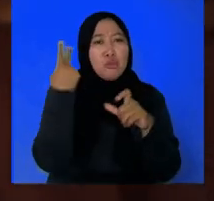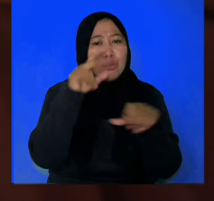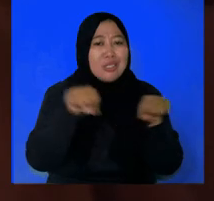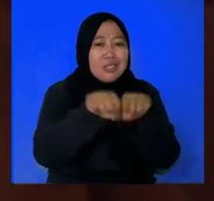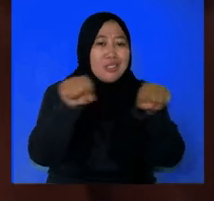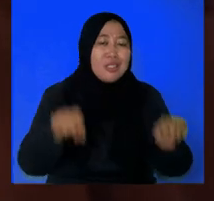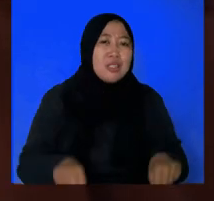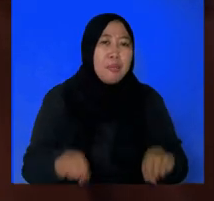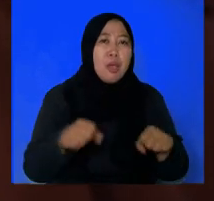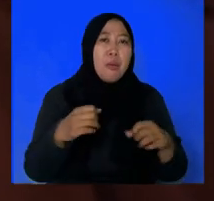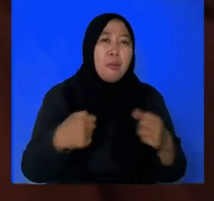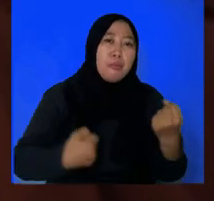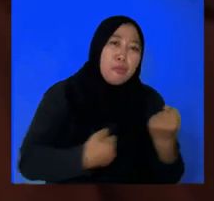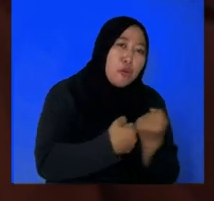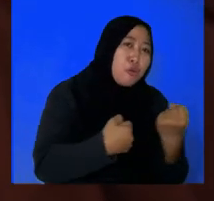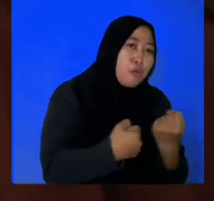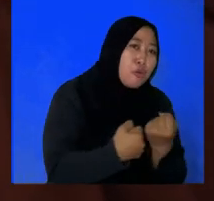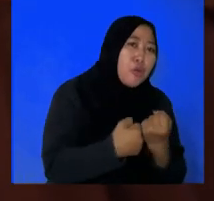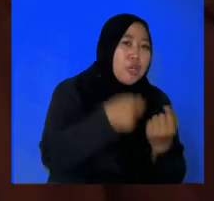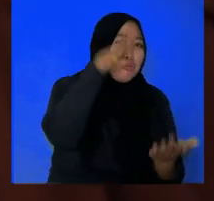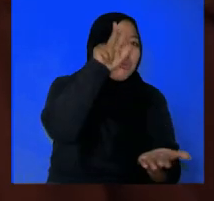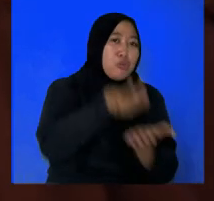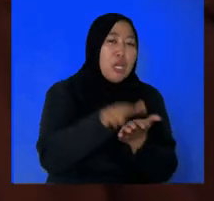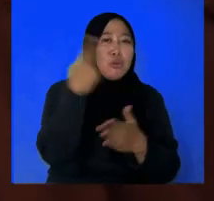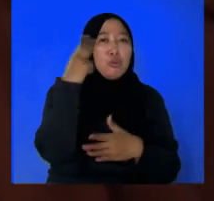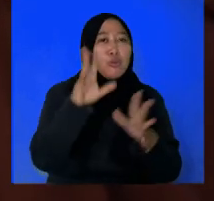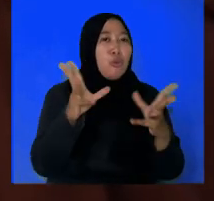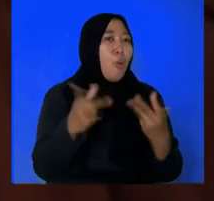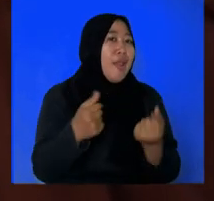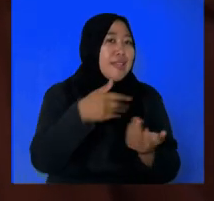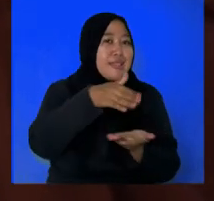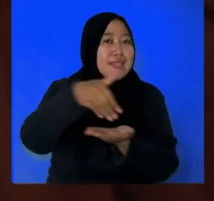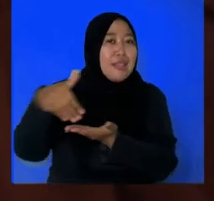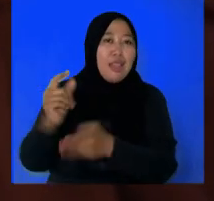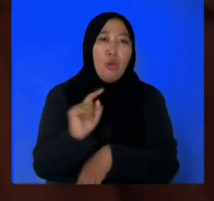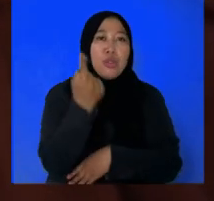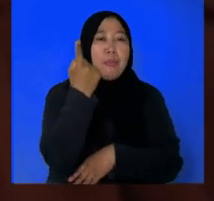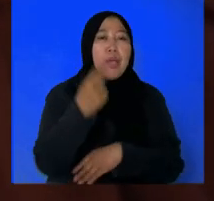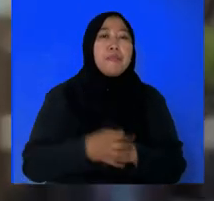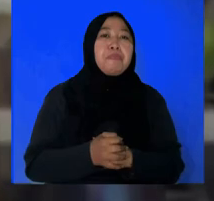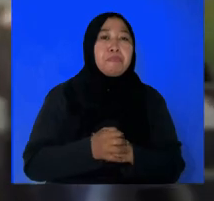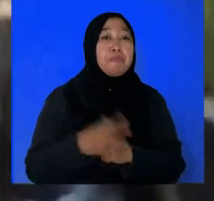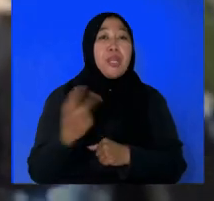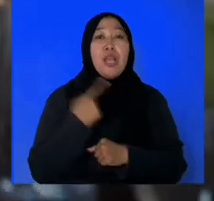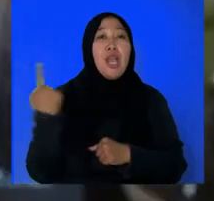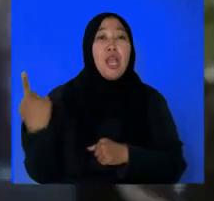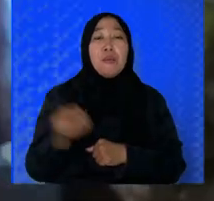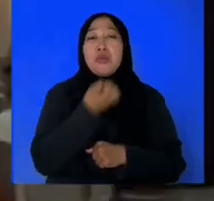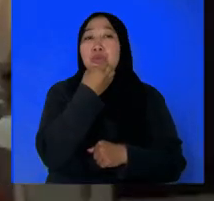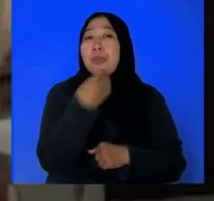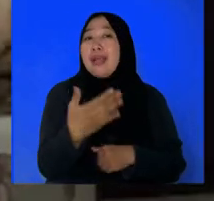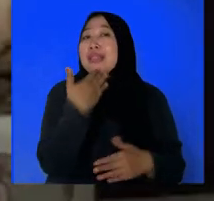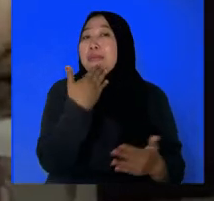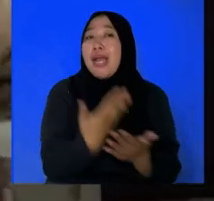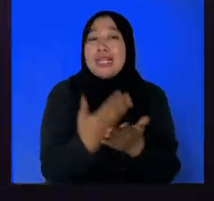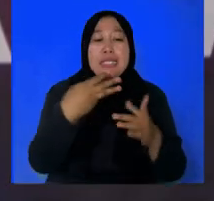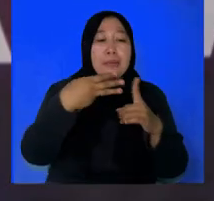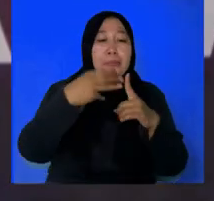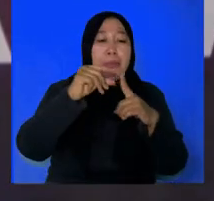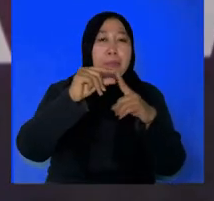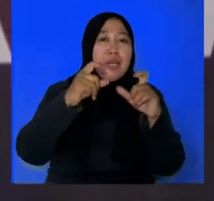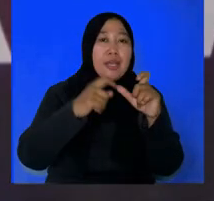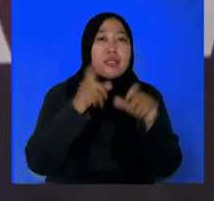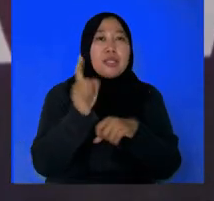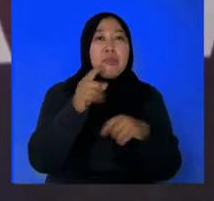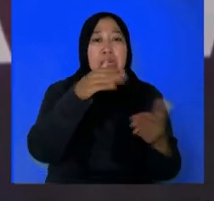sistem pengambilan kebijakan di Jawa Tengah serta meningkatkan kualitas data sektoral. Jadi kami terima kasih dengan BPS karena